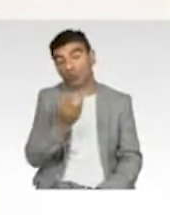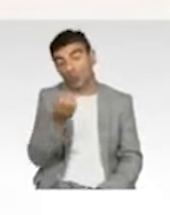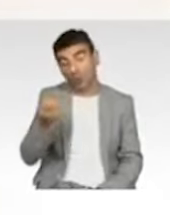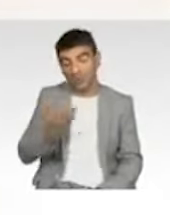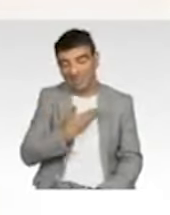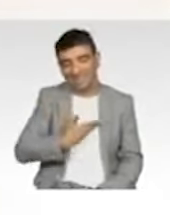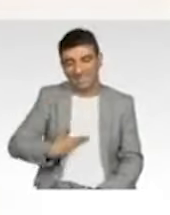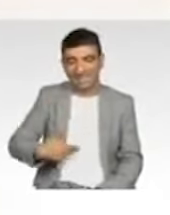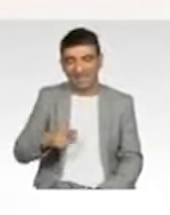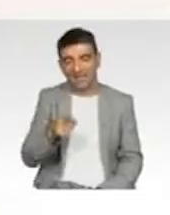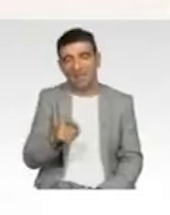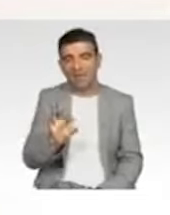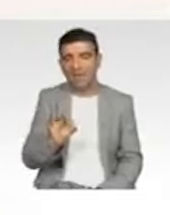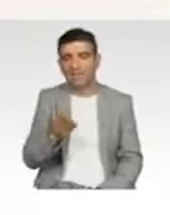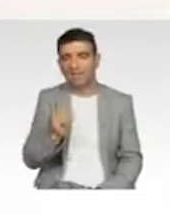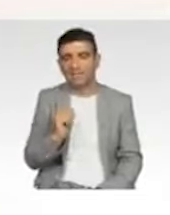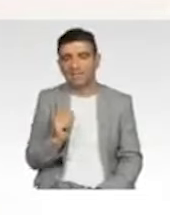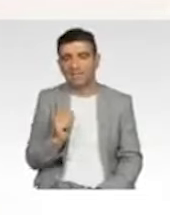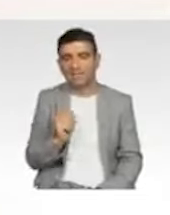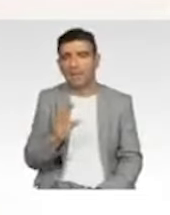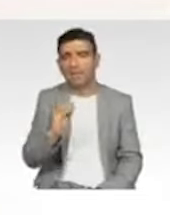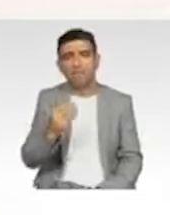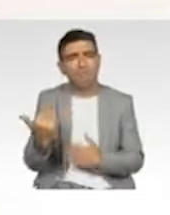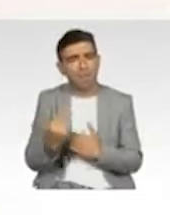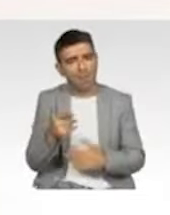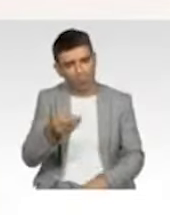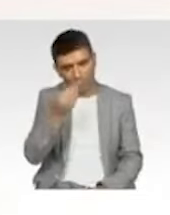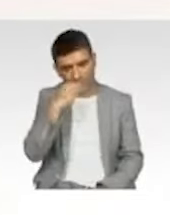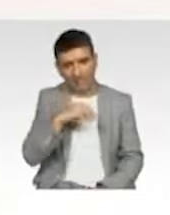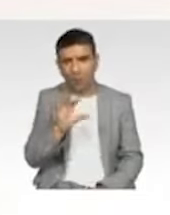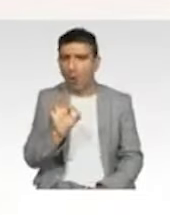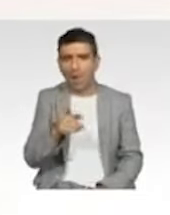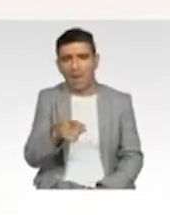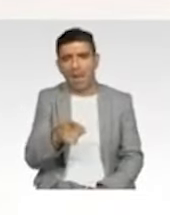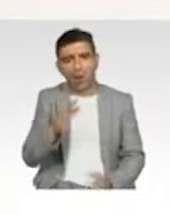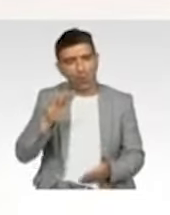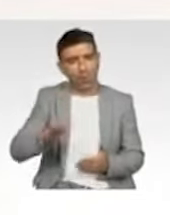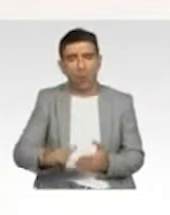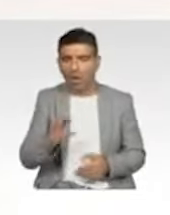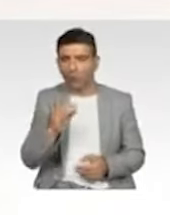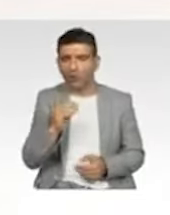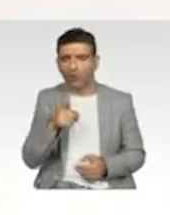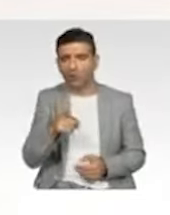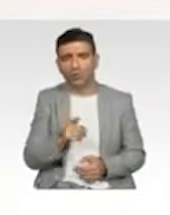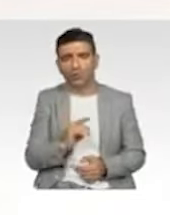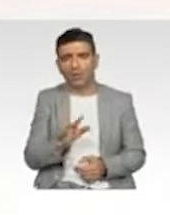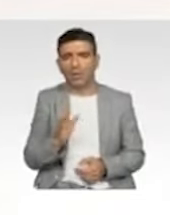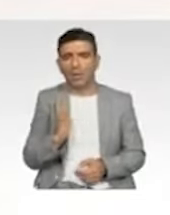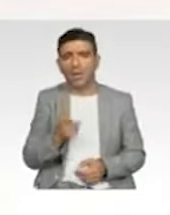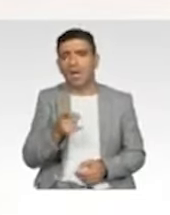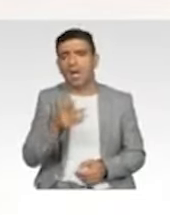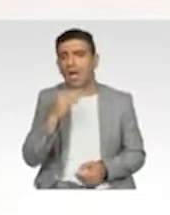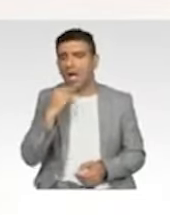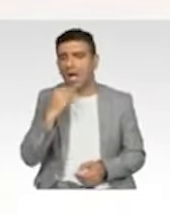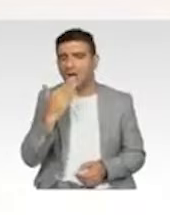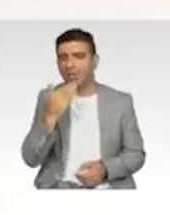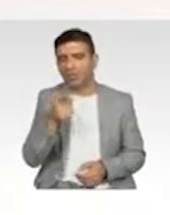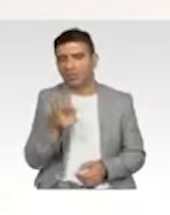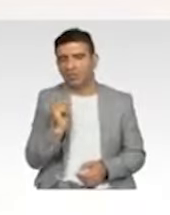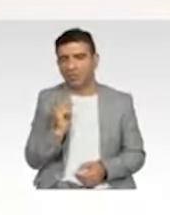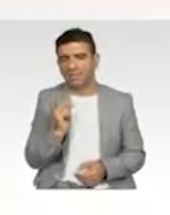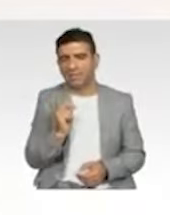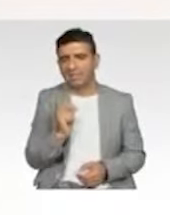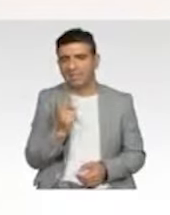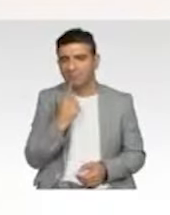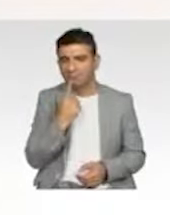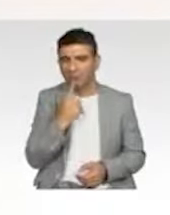gibi Nijerya özellikle çok acı tüketirler. Bebekler bile yiyor yani o derece. Ufak çocukları bayağı acı yiyor. Tadı nasıldı?